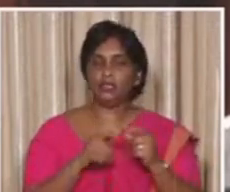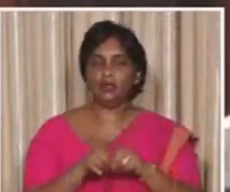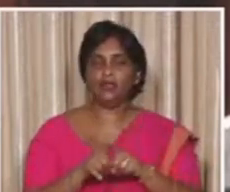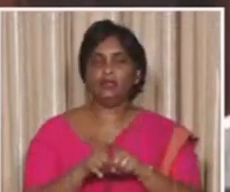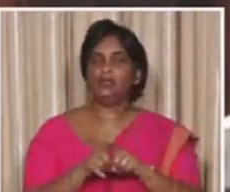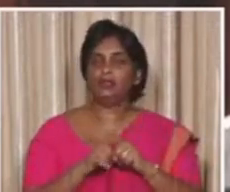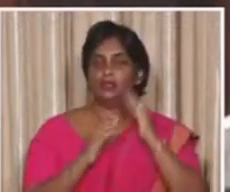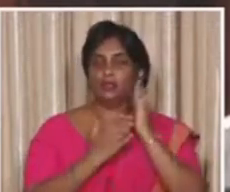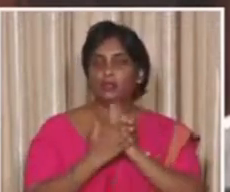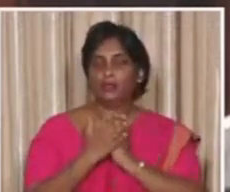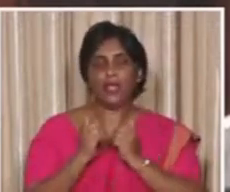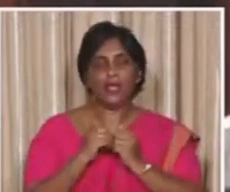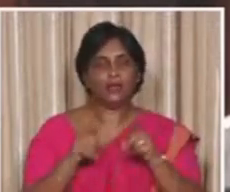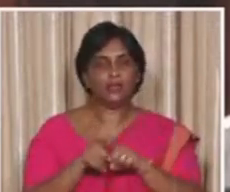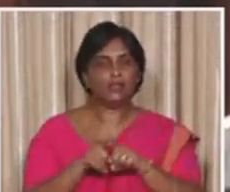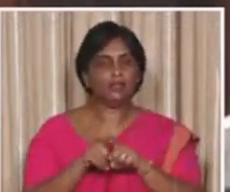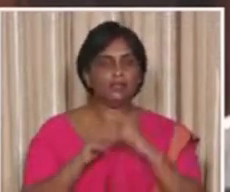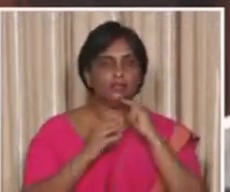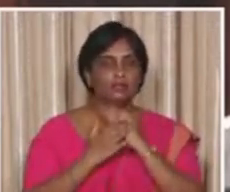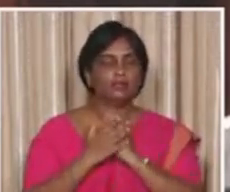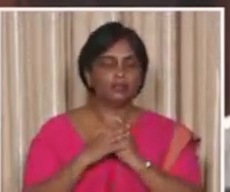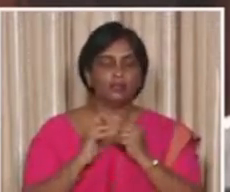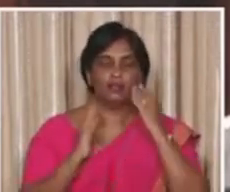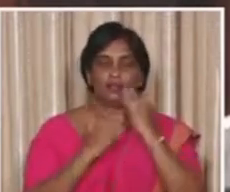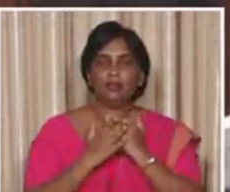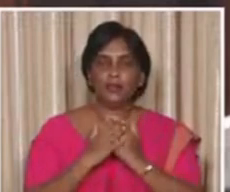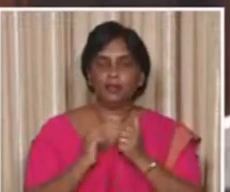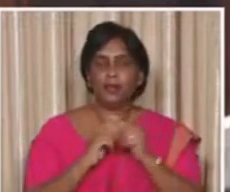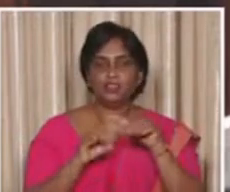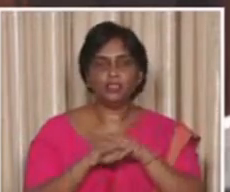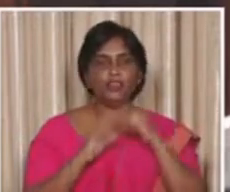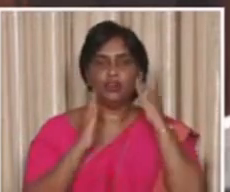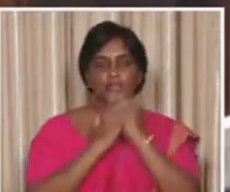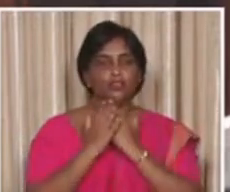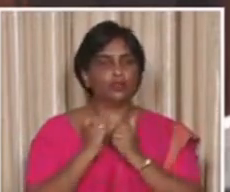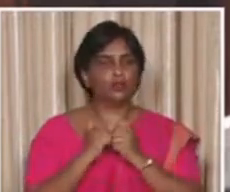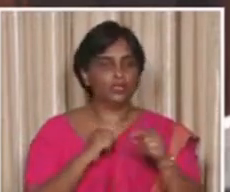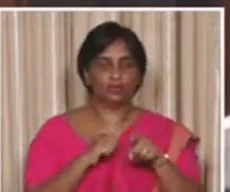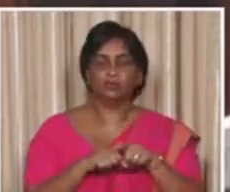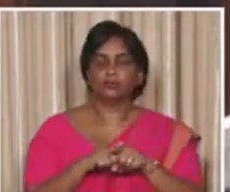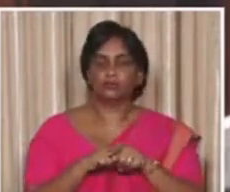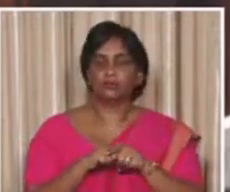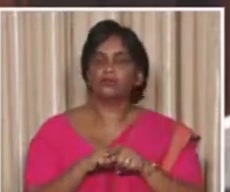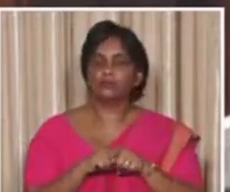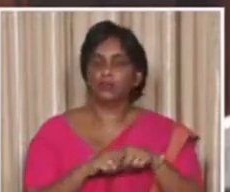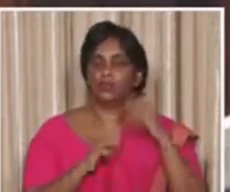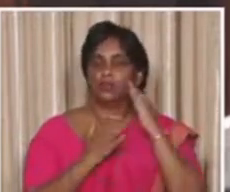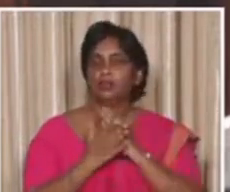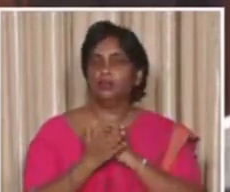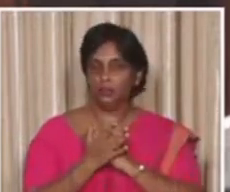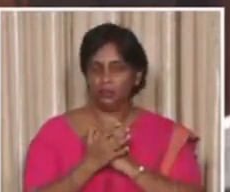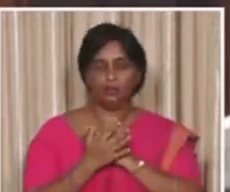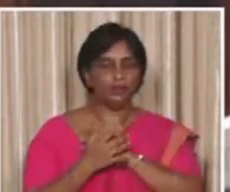இன்று மயிலத்தமடு மாதவனை என்ற எங்களுடைய மேச்சுத்தரையிலே 90வது நாள் தொடர்ந்தும் ஒவ்வொரு நாளும் எங்களுடைய கால்நடைகளை சுட்டு அழித்துக்